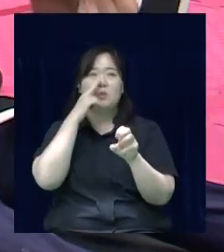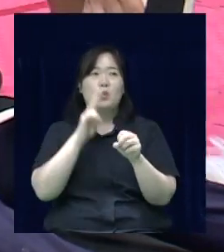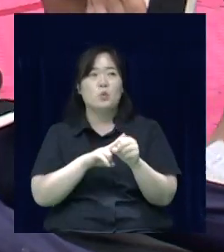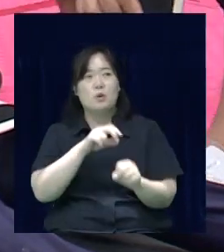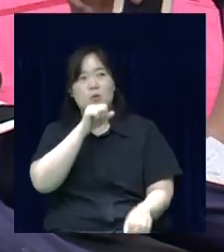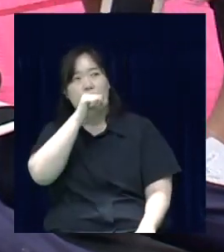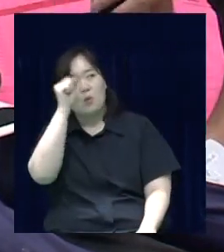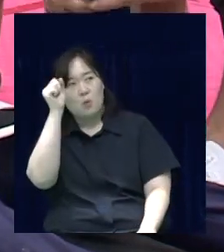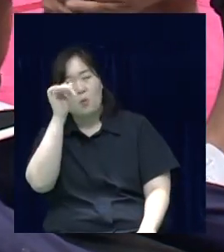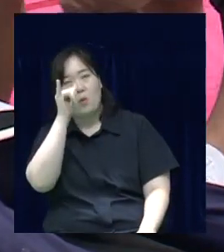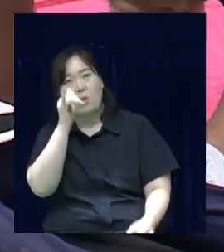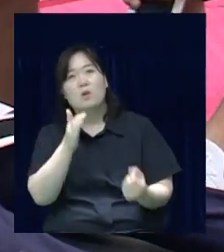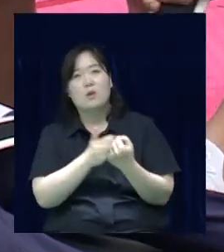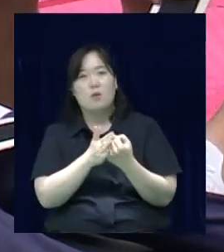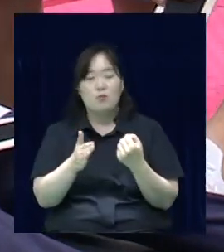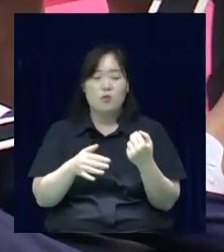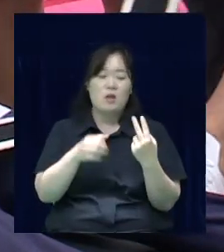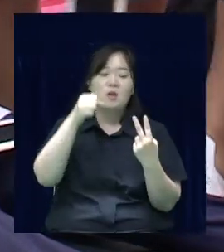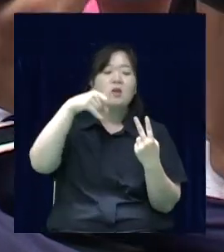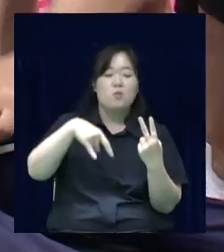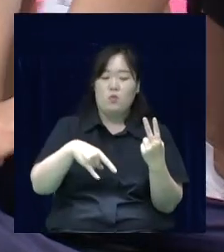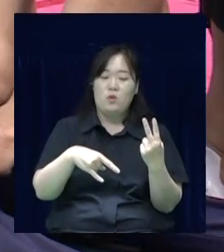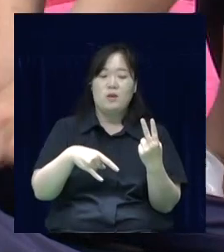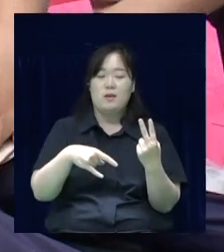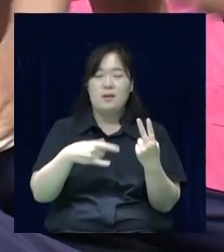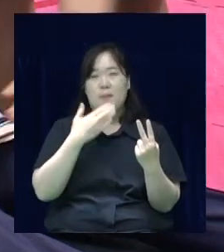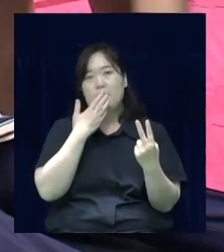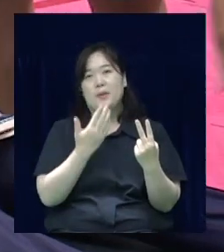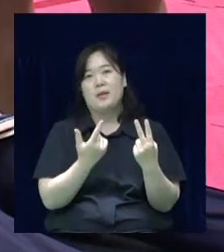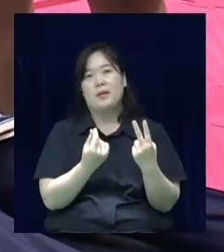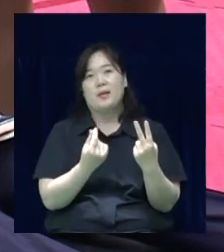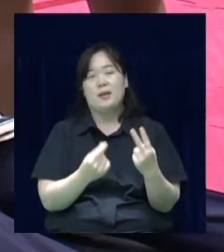할 확률이 굉장히 높아진 박정훈 선수고요.